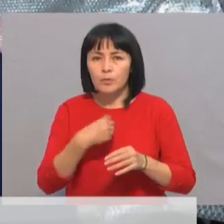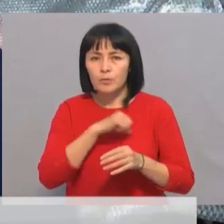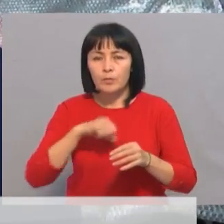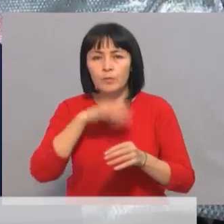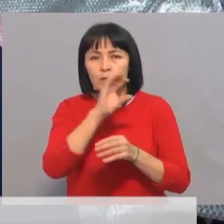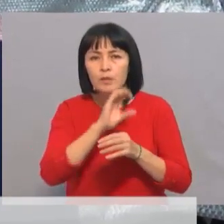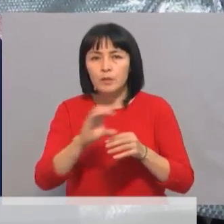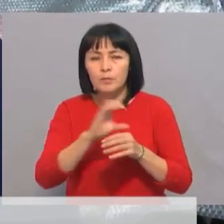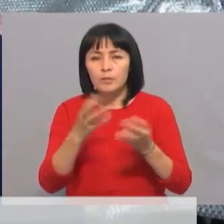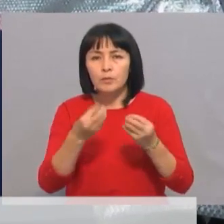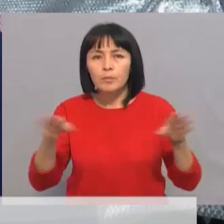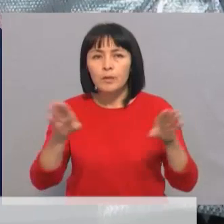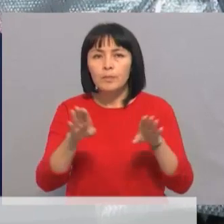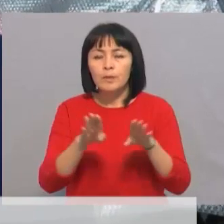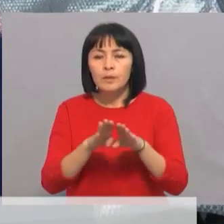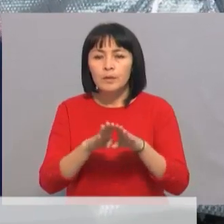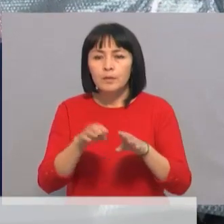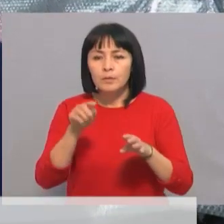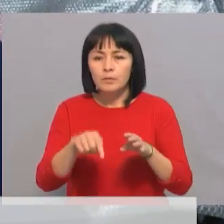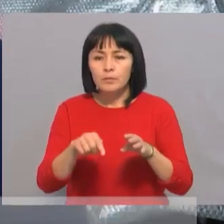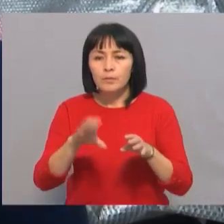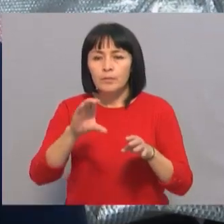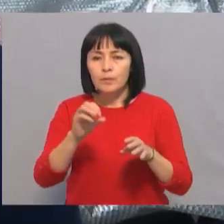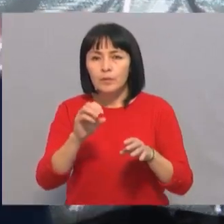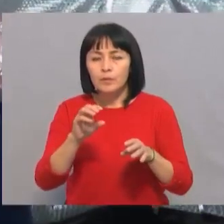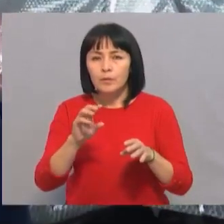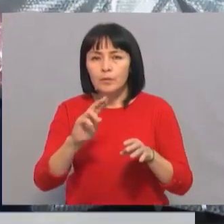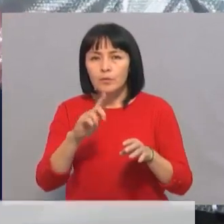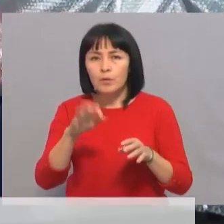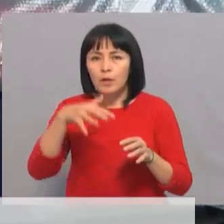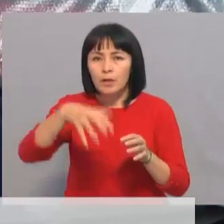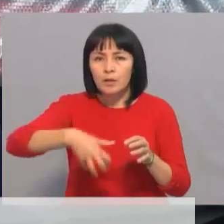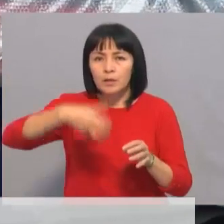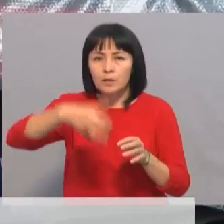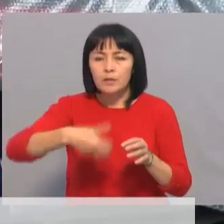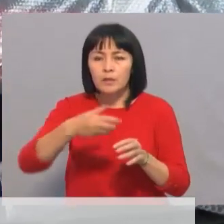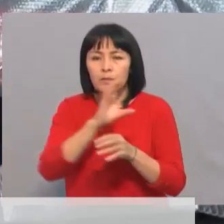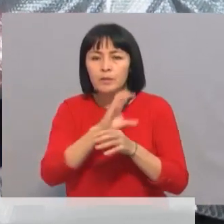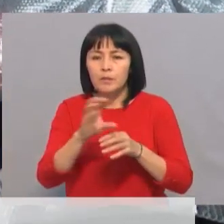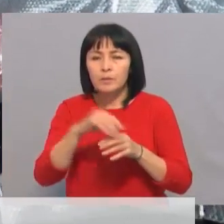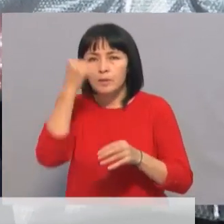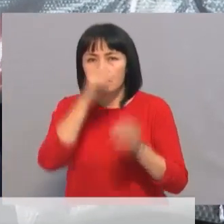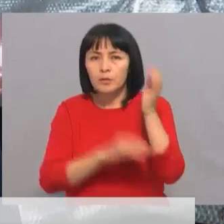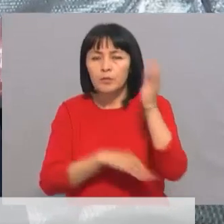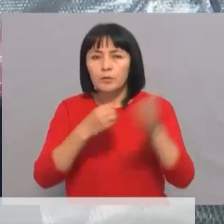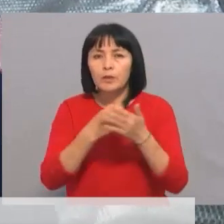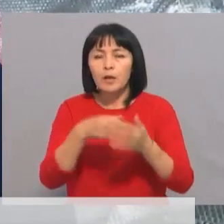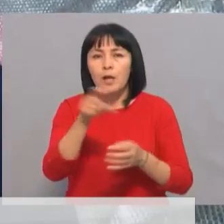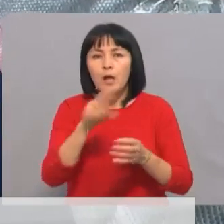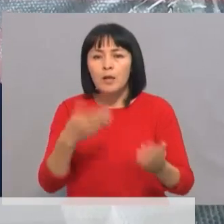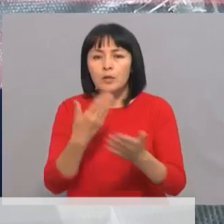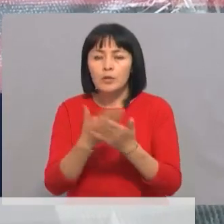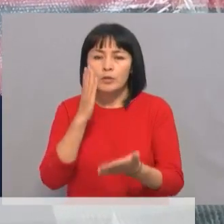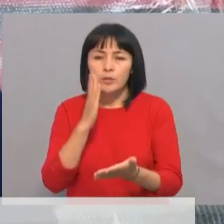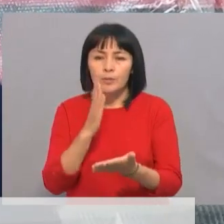шығарып жатырмыз. Сонымен қатар, соқа шығарамыз, тырма шығарамыз және жылдың аяғына дейін жоспарлануда жаңағы халыққа сұранысқа